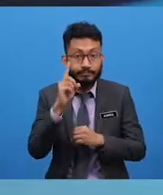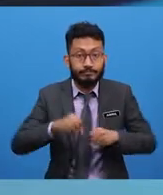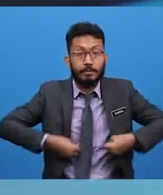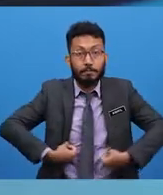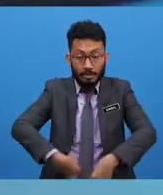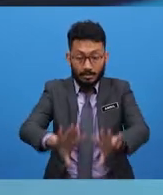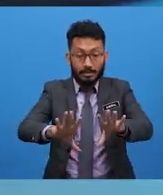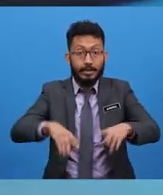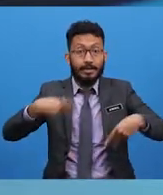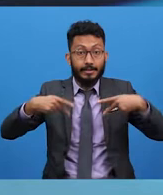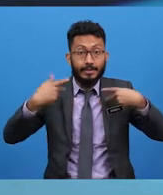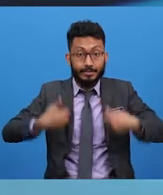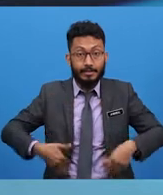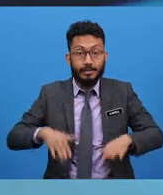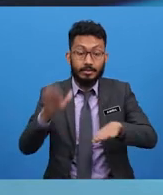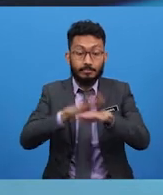meja,